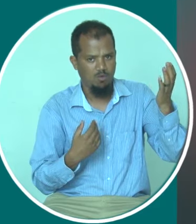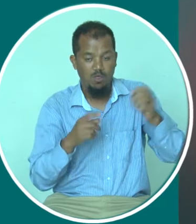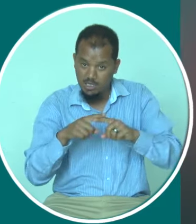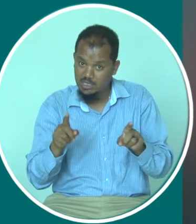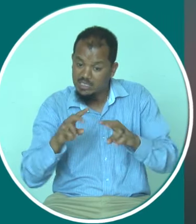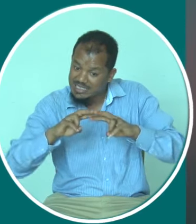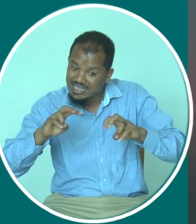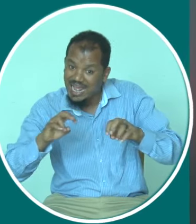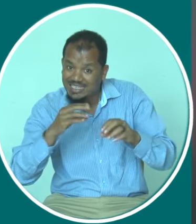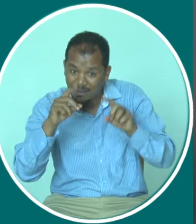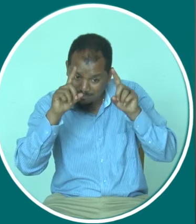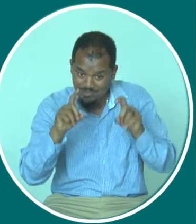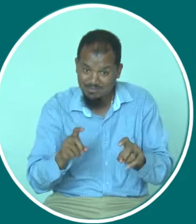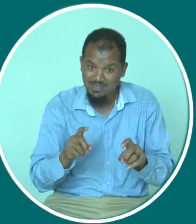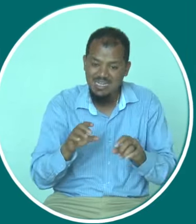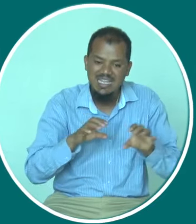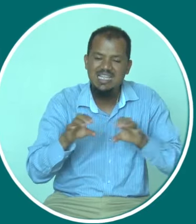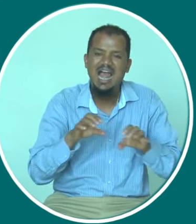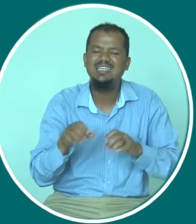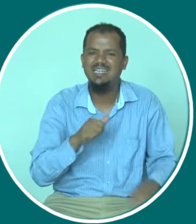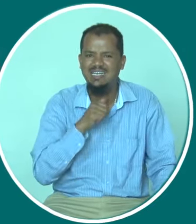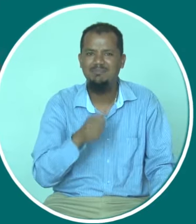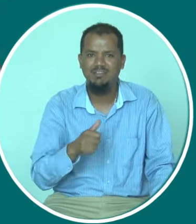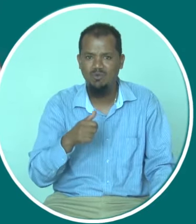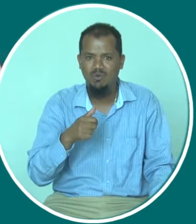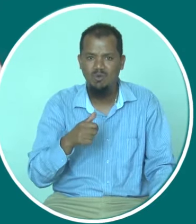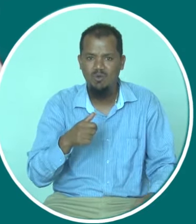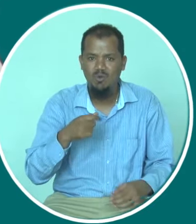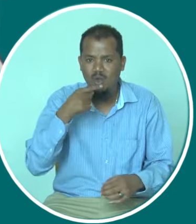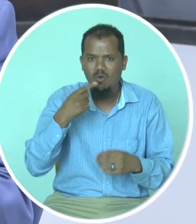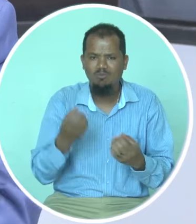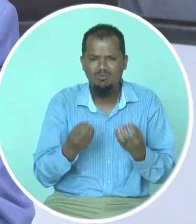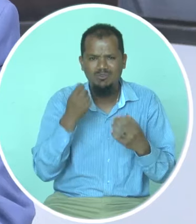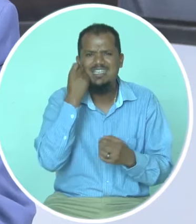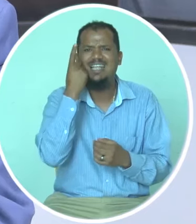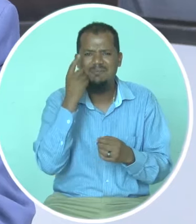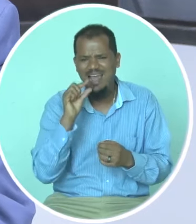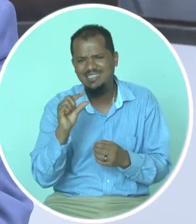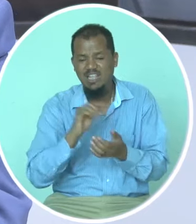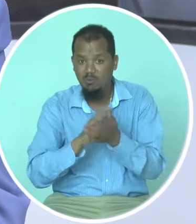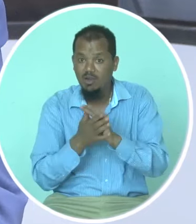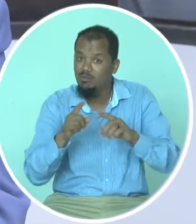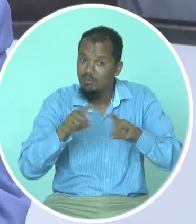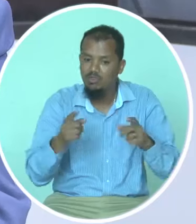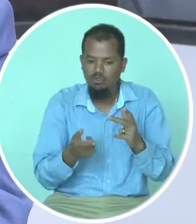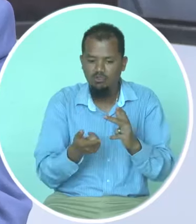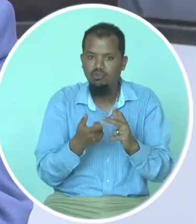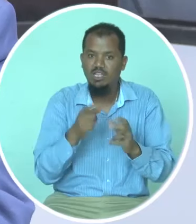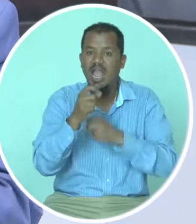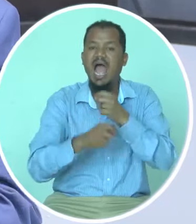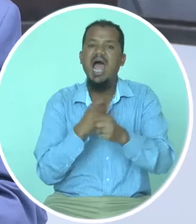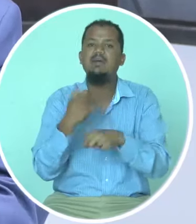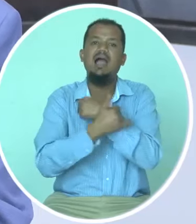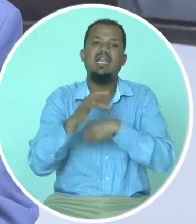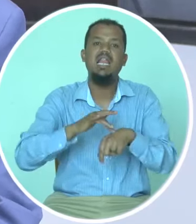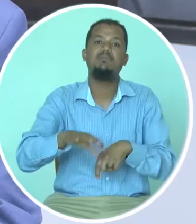ግን ጥናትና ምርምር ያልተደረገባቸው ቋንቋው ብዙ ግንዛቤ በጣም አነስተኛ በሆኑባቸው በተለይ ሶስተኛ ዓለም ሀገራት